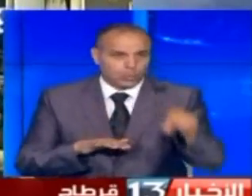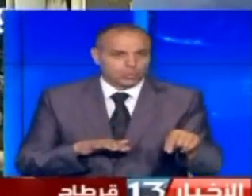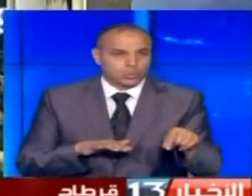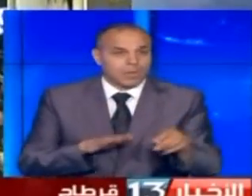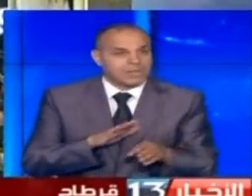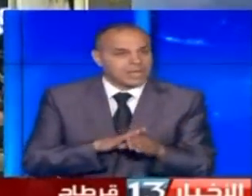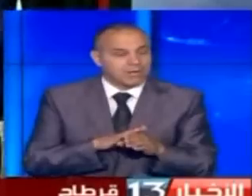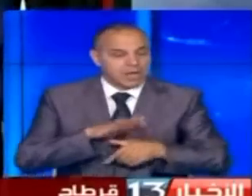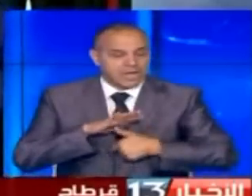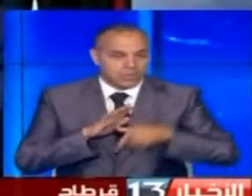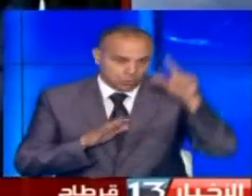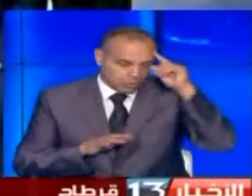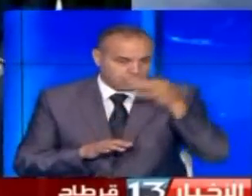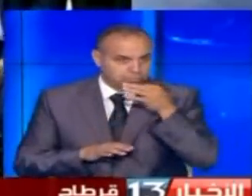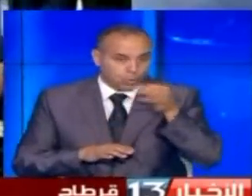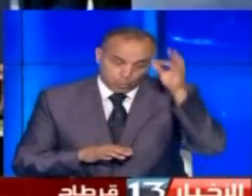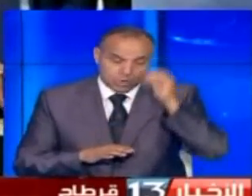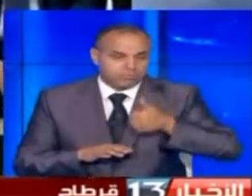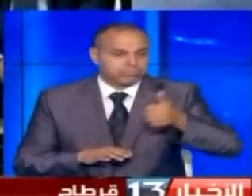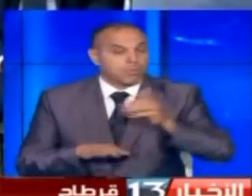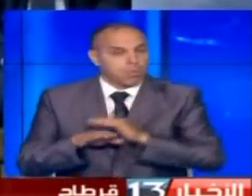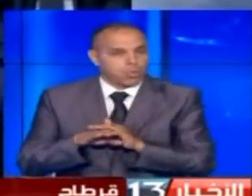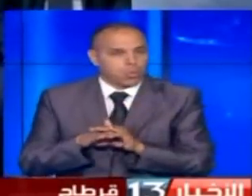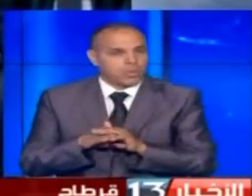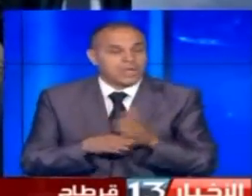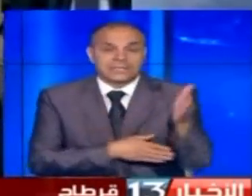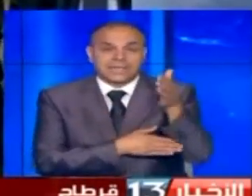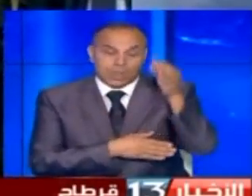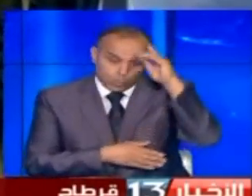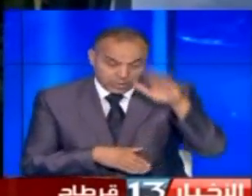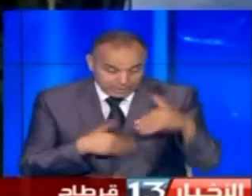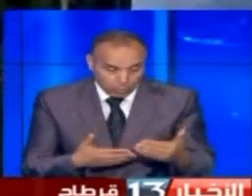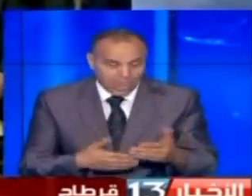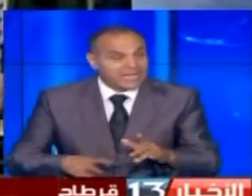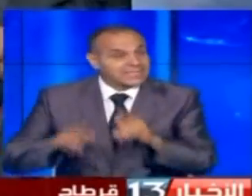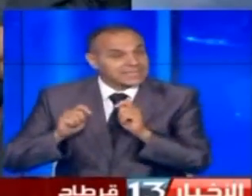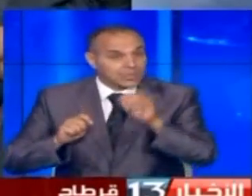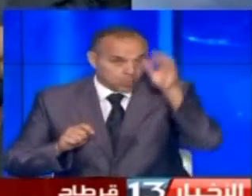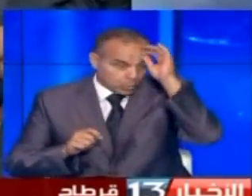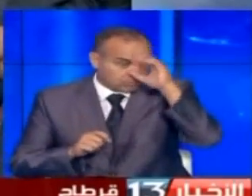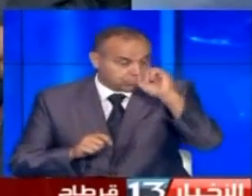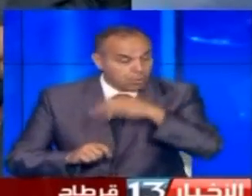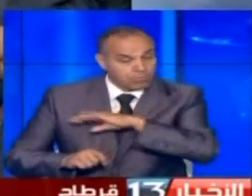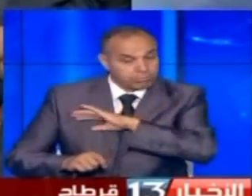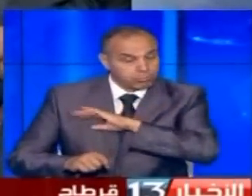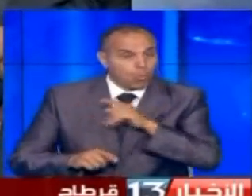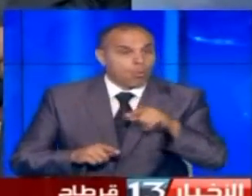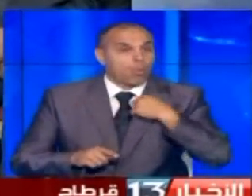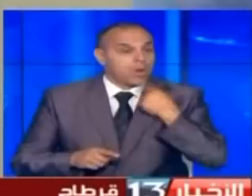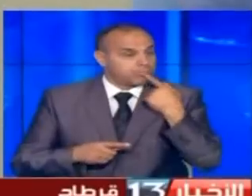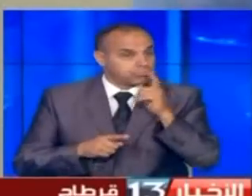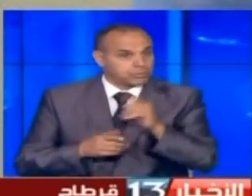امتداد وفق رئيس الجمهورية لنجاح تونس في هذا المجال منذ الاستقلال، مذكرا بأن الدبلوماسية التونسية لها ضوابط قارة